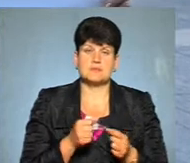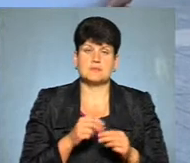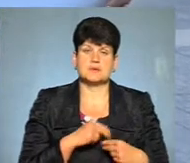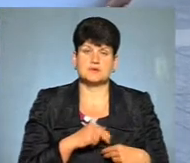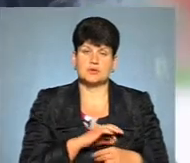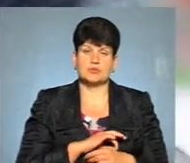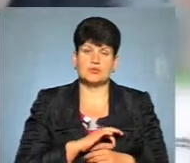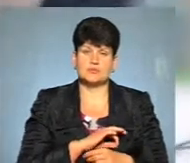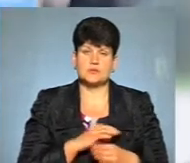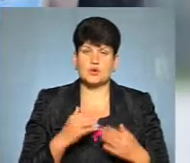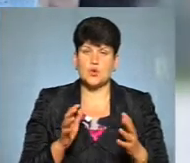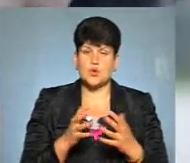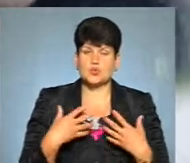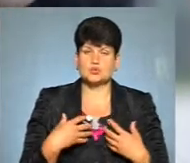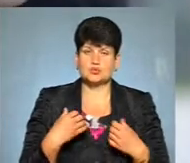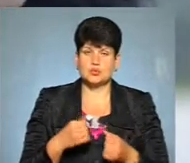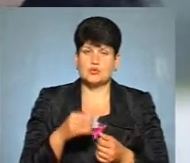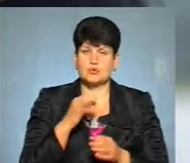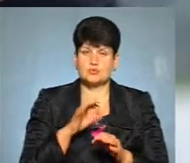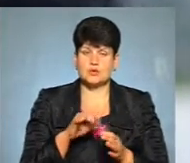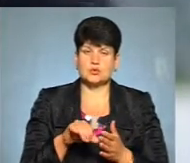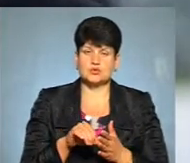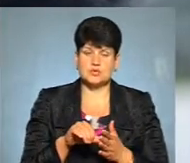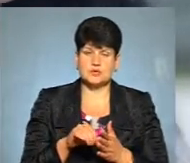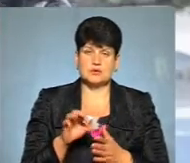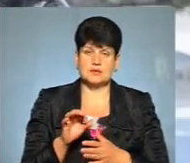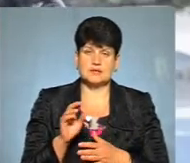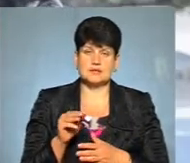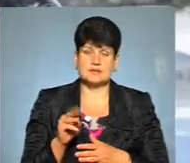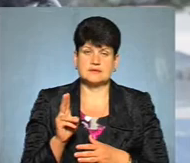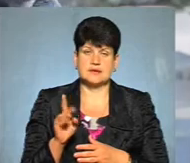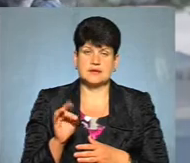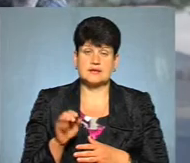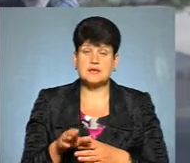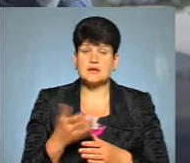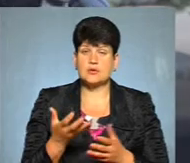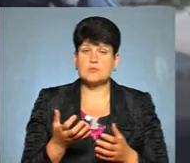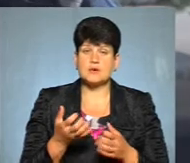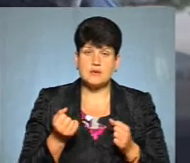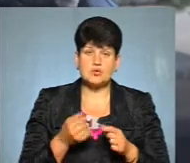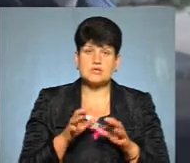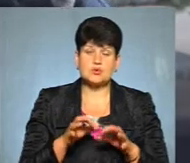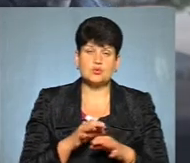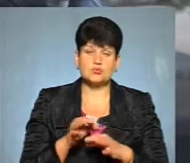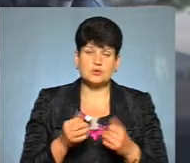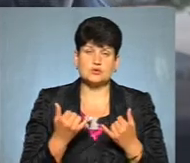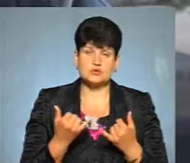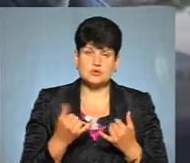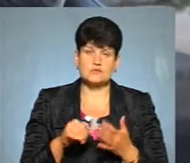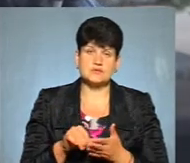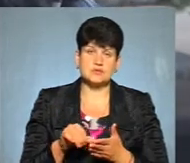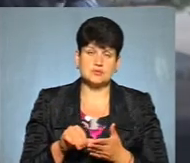охорони здоров'я, розповідає учасниця Олена Теравська-Крет. Якщо приймуть вказані законопроекти, проти яких сьогодні